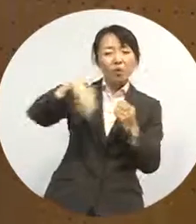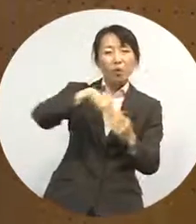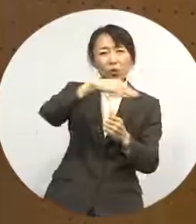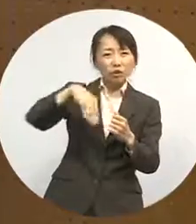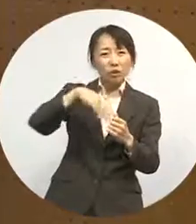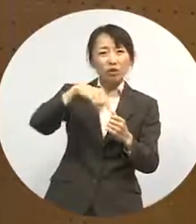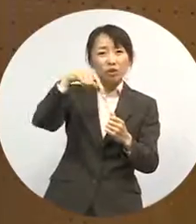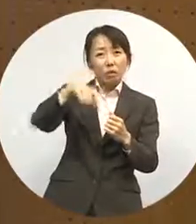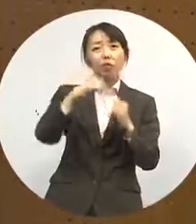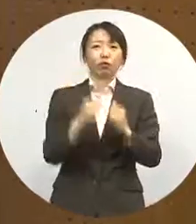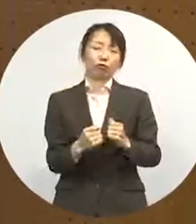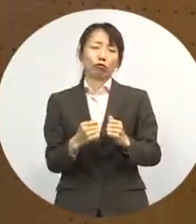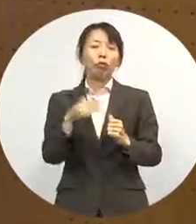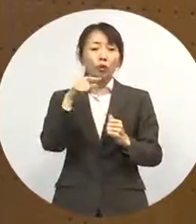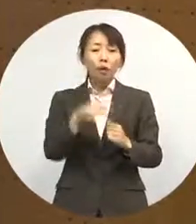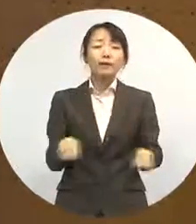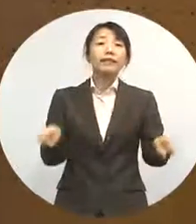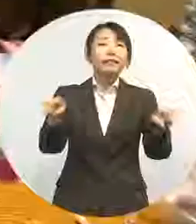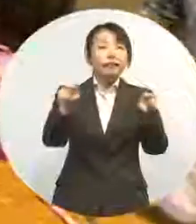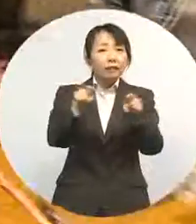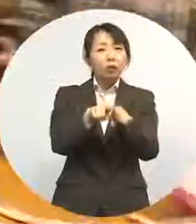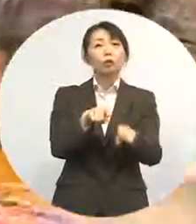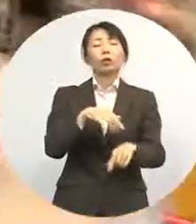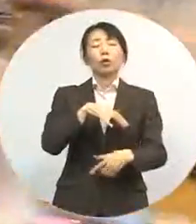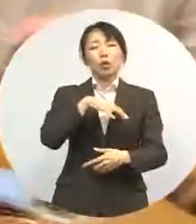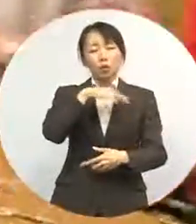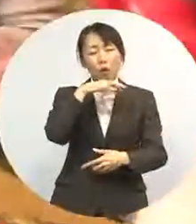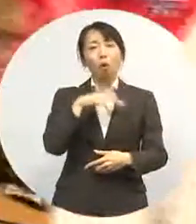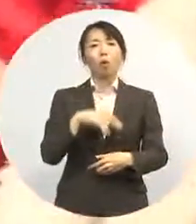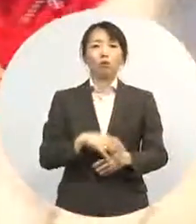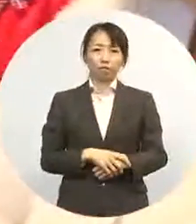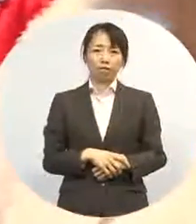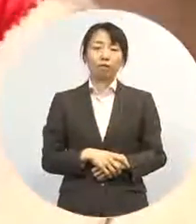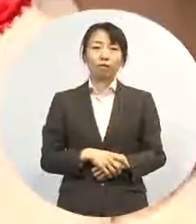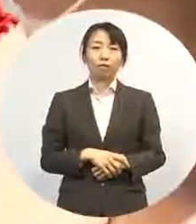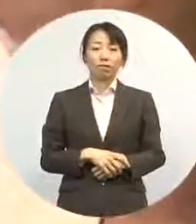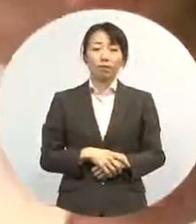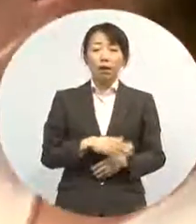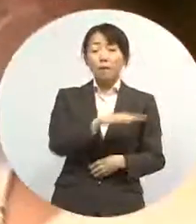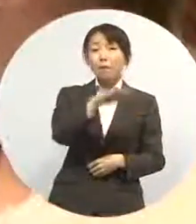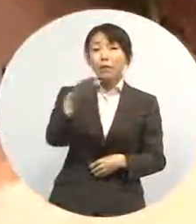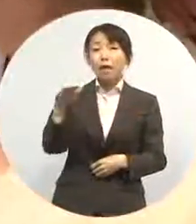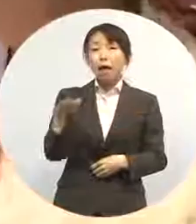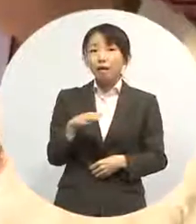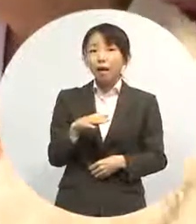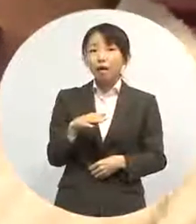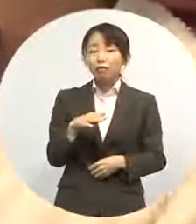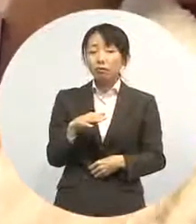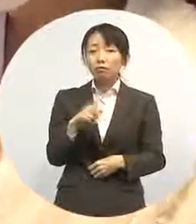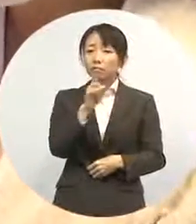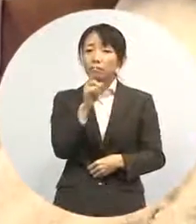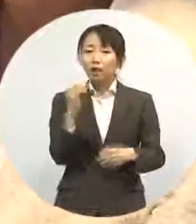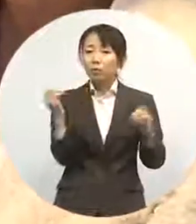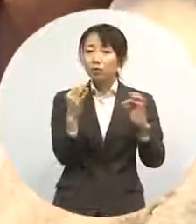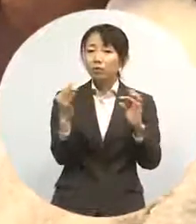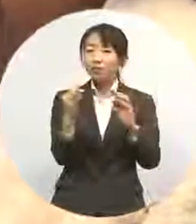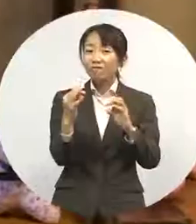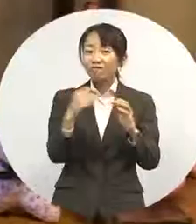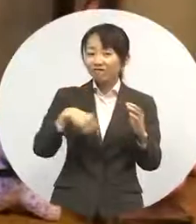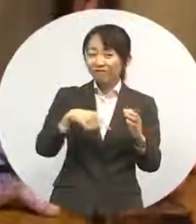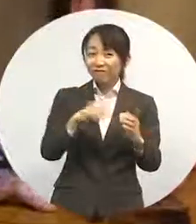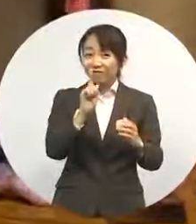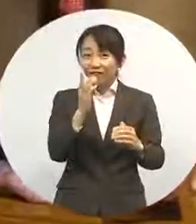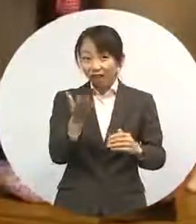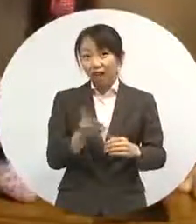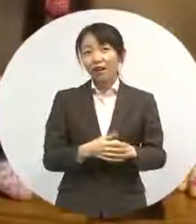ういった方もですね、共に老いようと。 ちなみにですけど、はい、皆さん作業しながらどんな話いつもしてるんですか？ 病